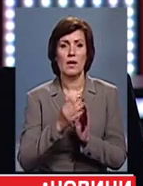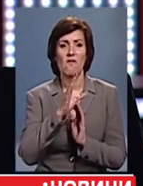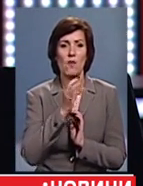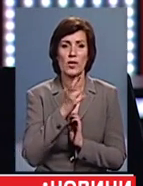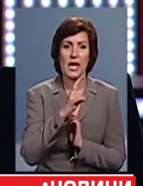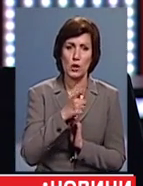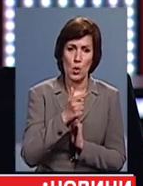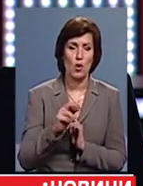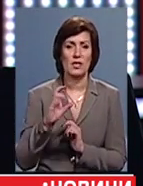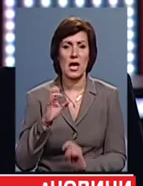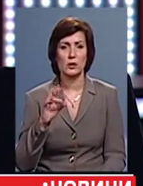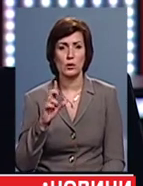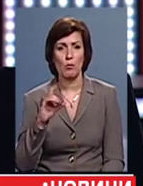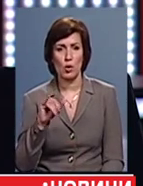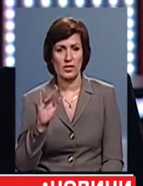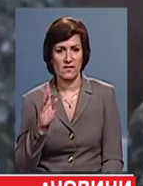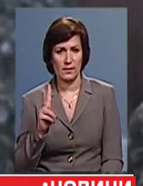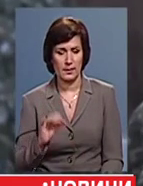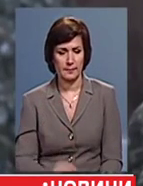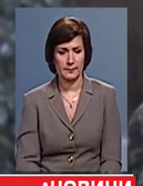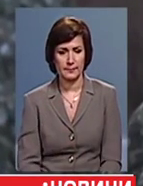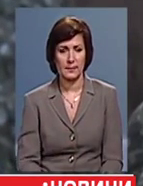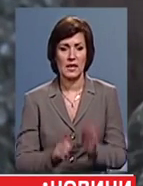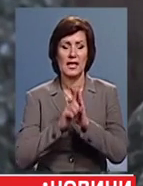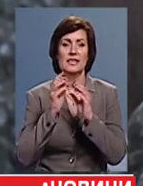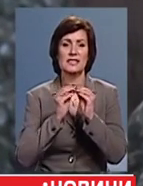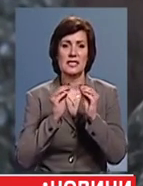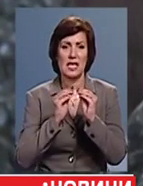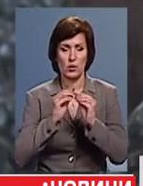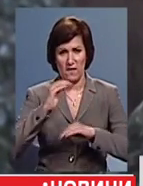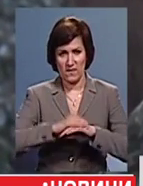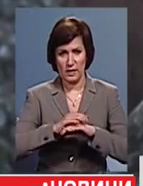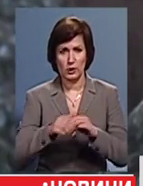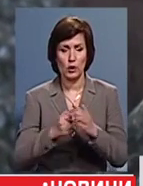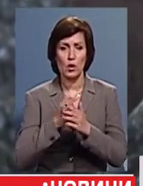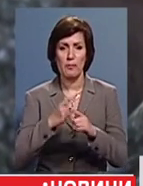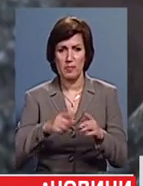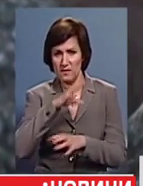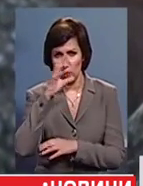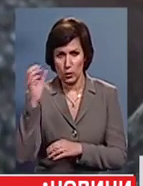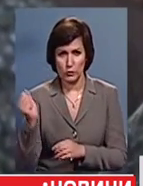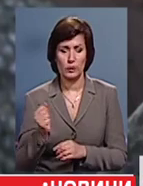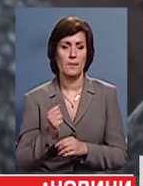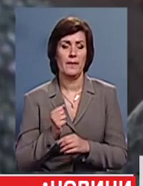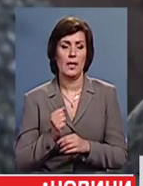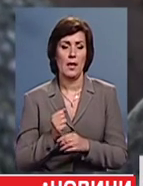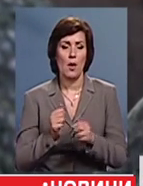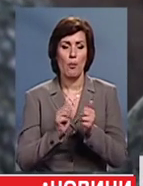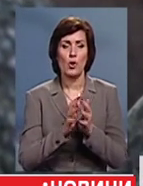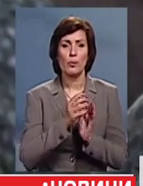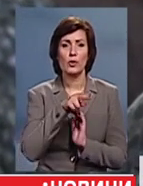Водяного та Яснобродівки. З 10-ї години вечора і майже до опівночі по опорному пункту в